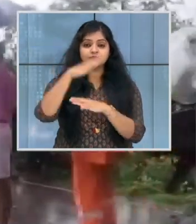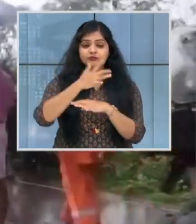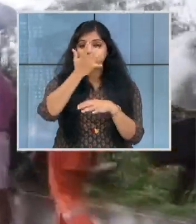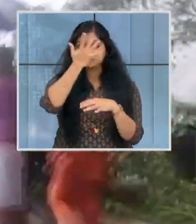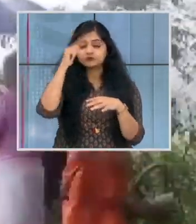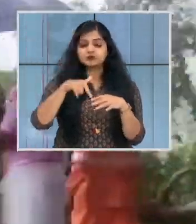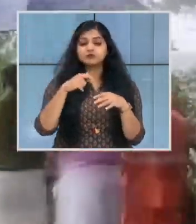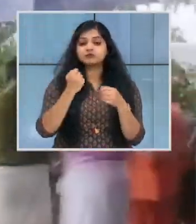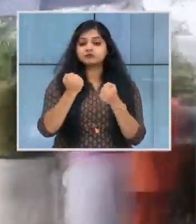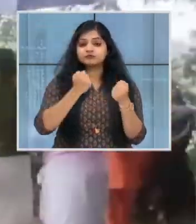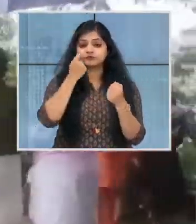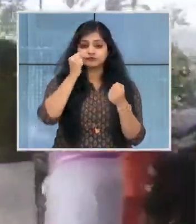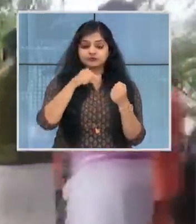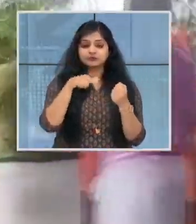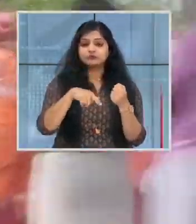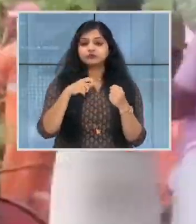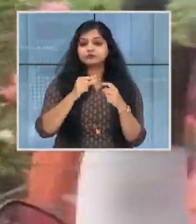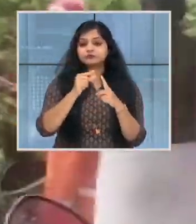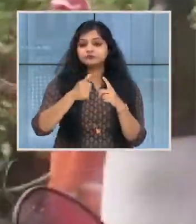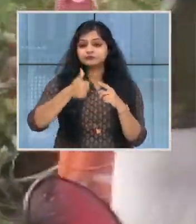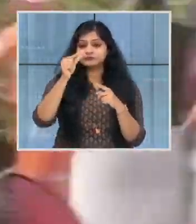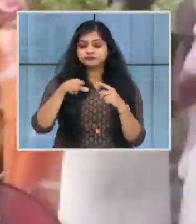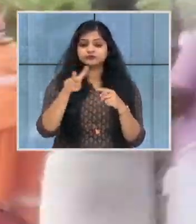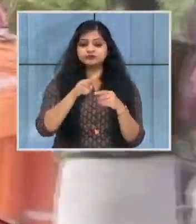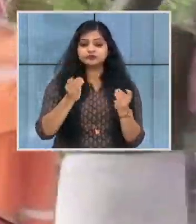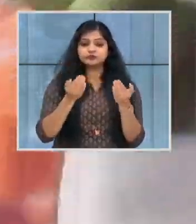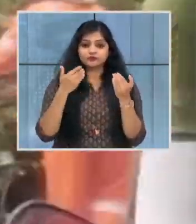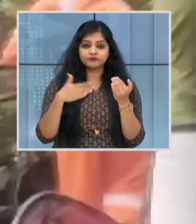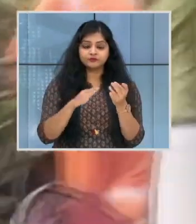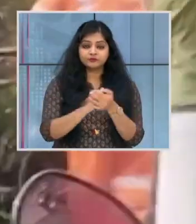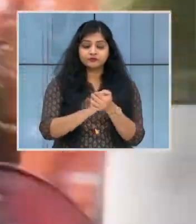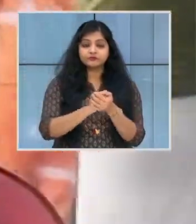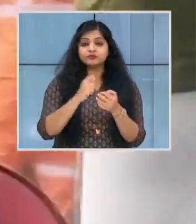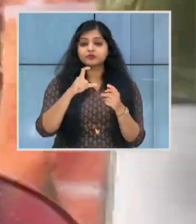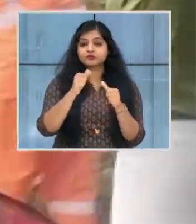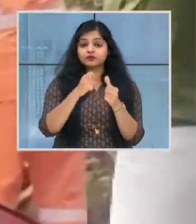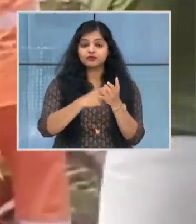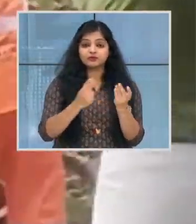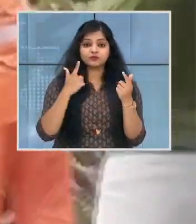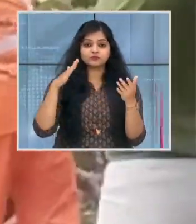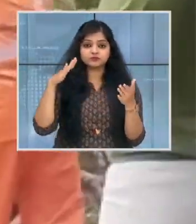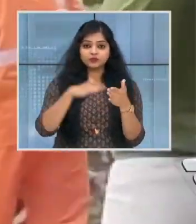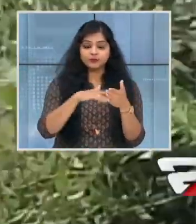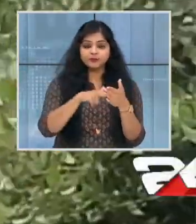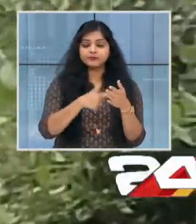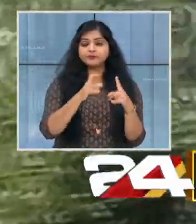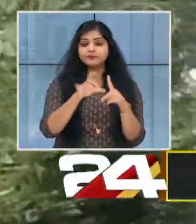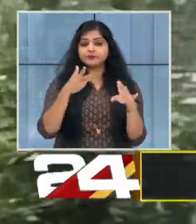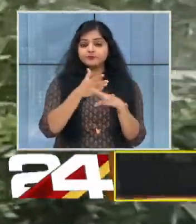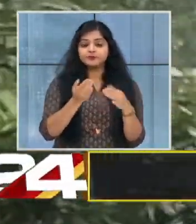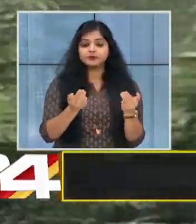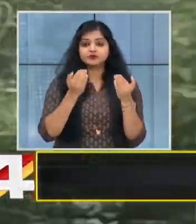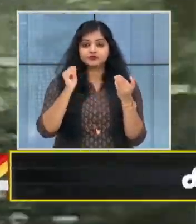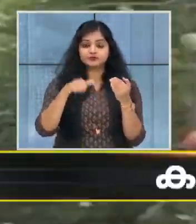തലനാരിഴയ്ക്കാണ് റോബർട്ട് ജോർജും ഡ്രൈവർ സന്തോഷും രക്ഷപ്പെട്ടത്. പെട്ടെന്ന് വാഹനം നിർത്താനായതിനാലാണ് അപകടം ഒഴിവായതെന്നാണ്